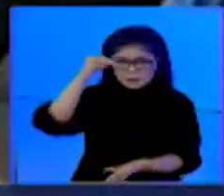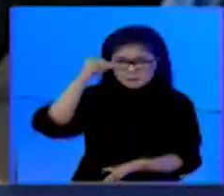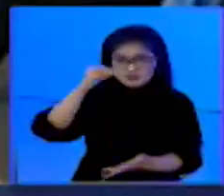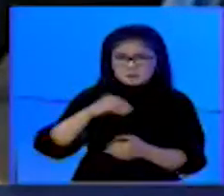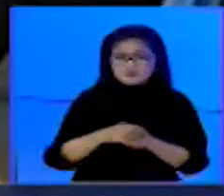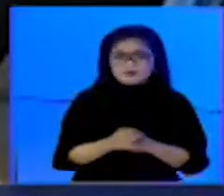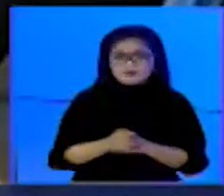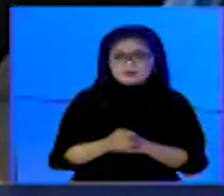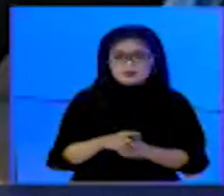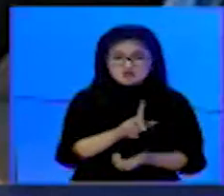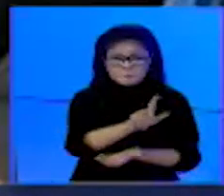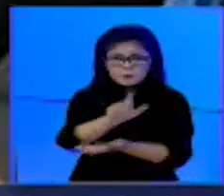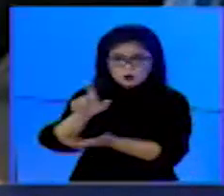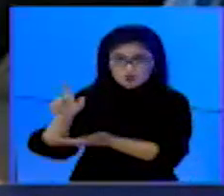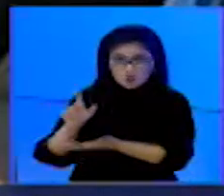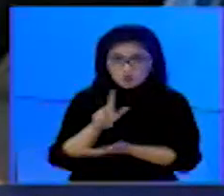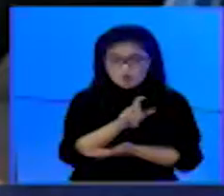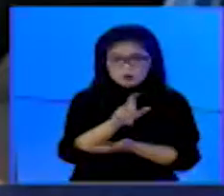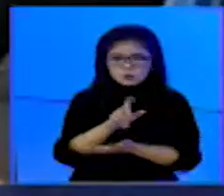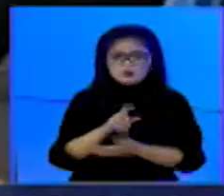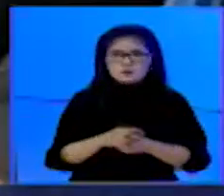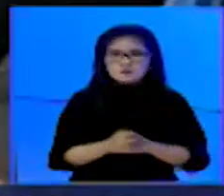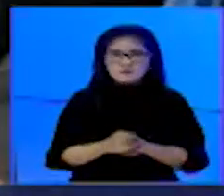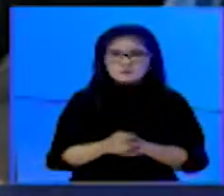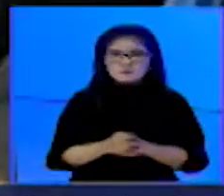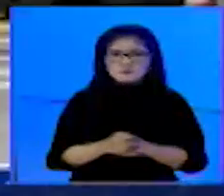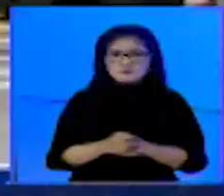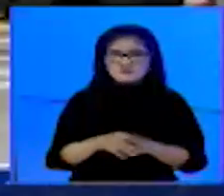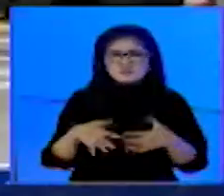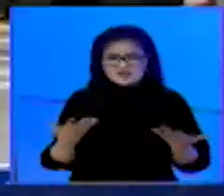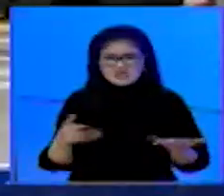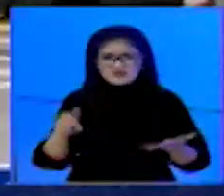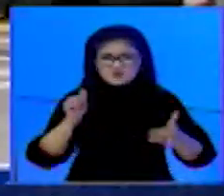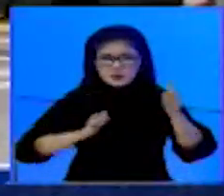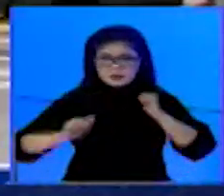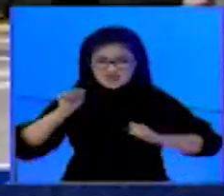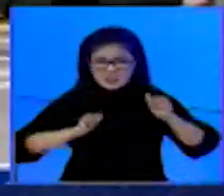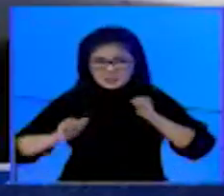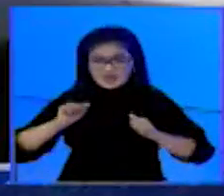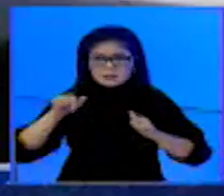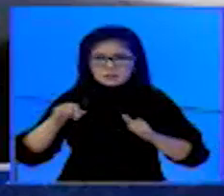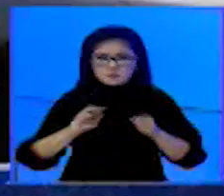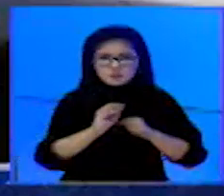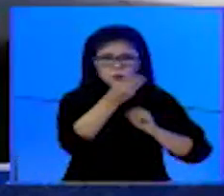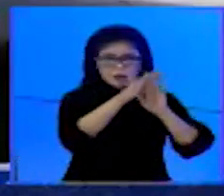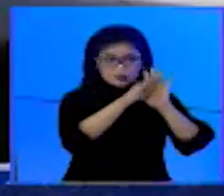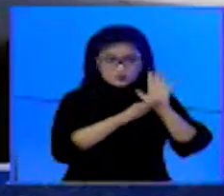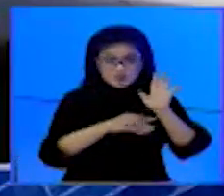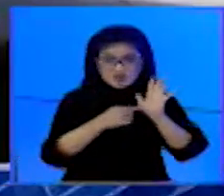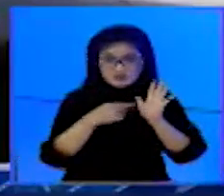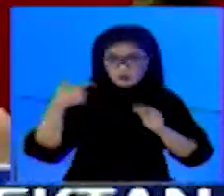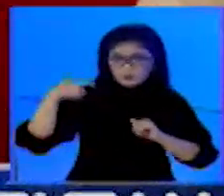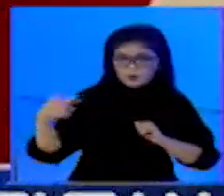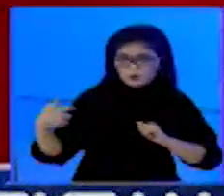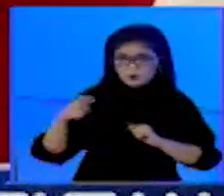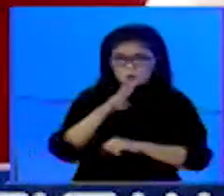melakukan penyemprotan cairan desinfektan dalam rangka melaksanakan peraturan gubernur nomor 51 tahun